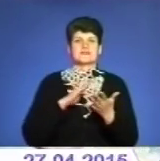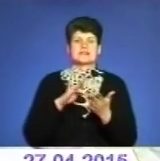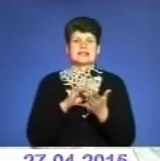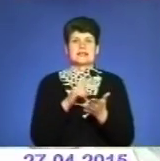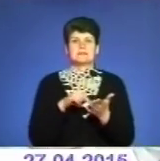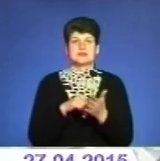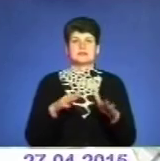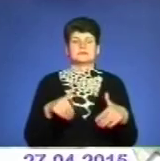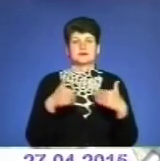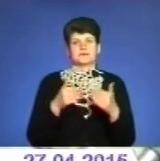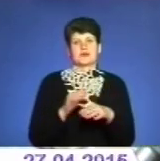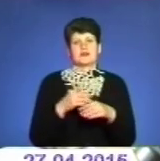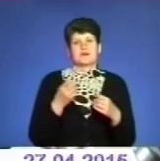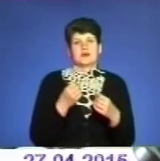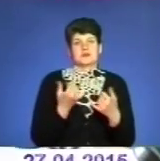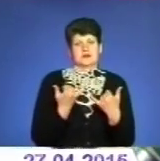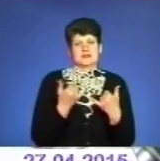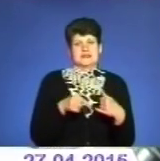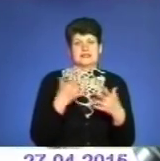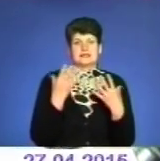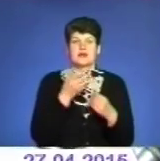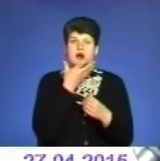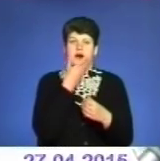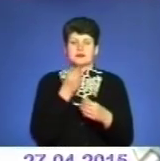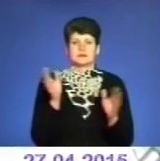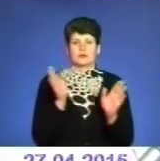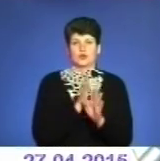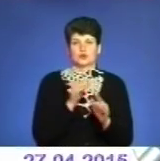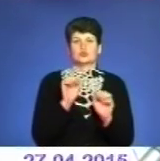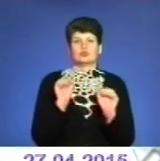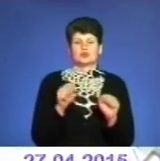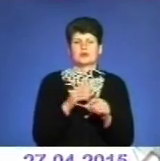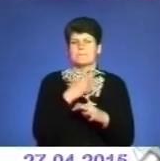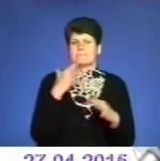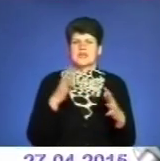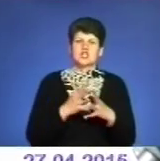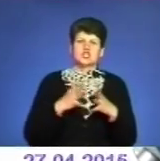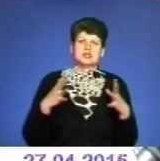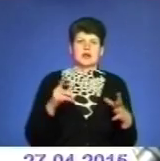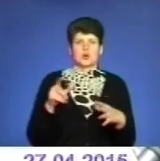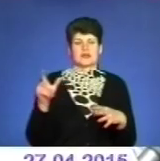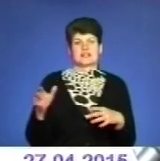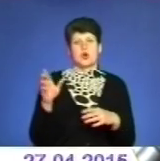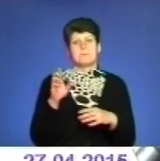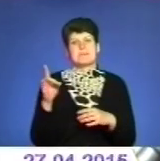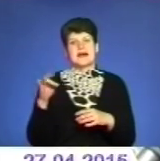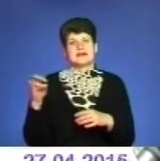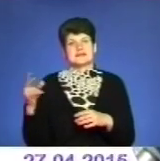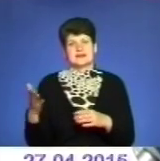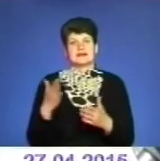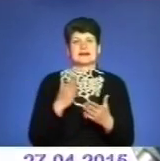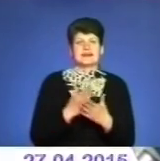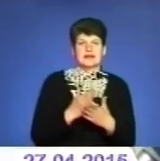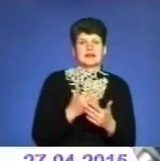благословення з небес, тому що Бог нам дав гарну погоду на ці дні. По-друге, тут може бути набагато більша кількість людей. Якщо в Березіль є бажаючі їхати,